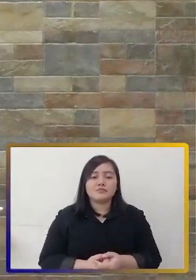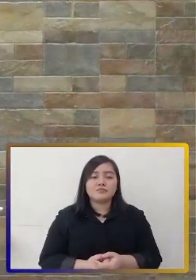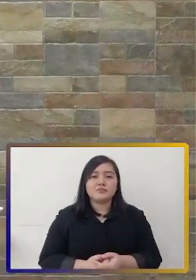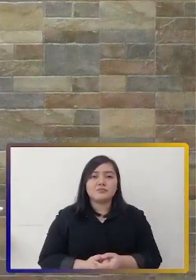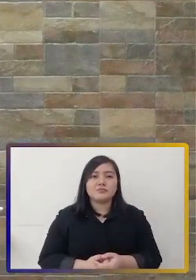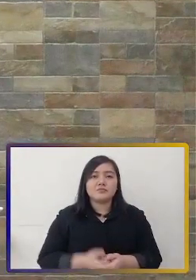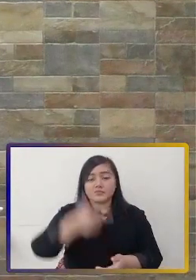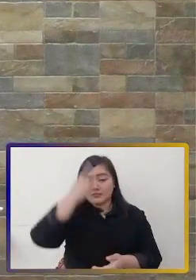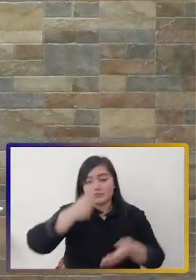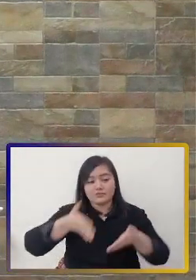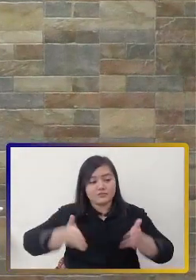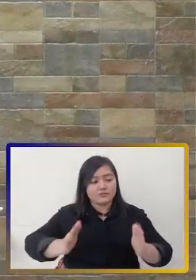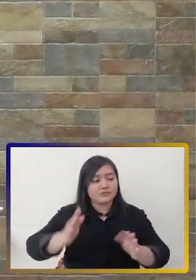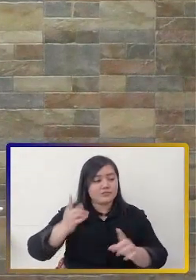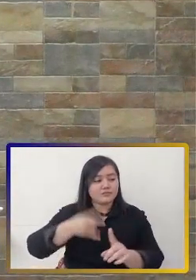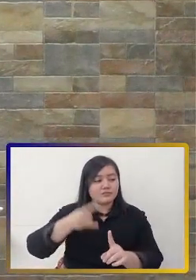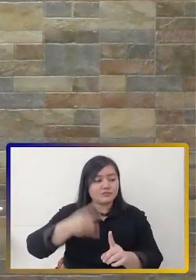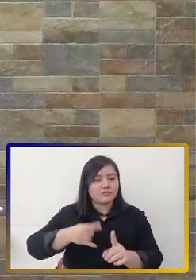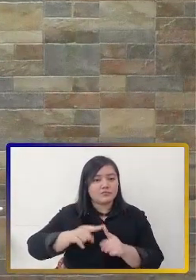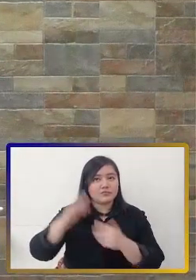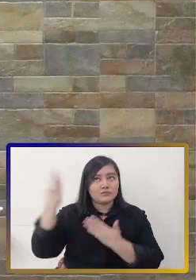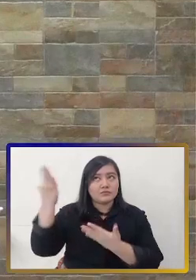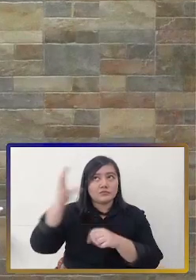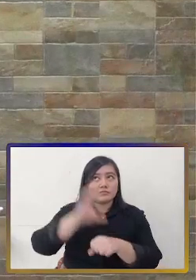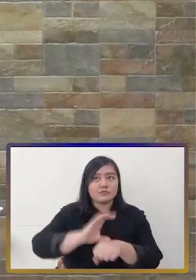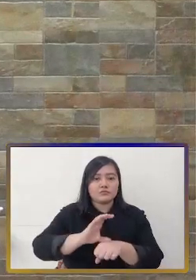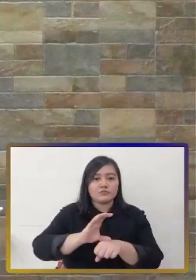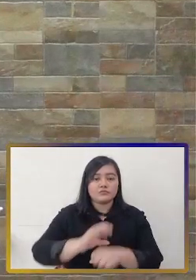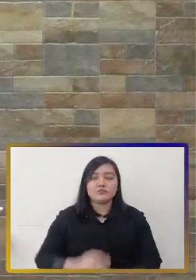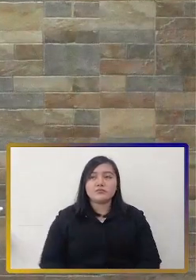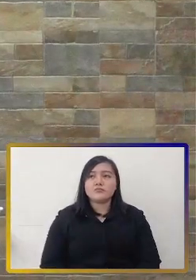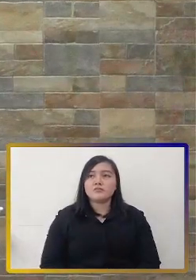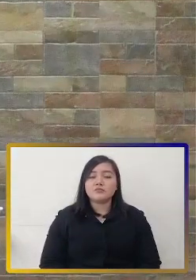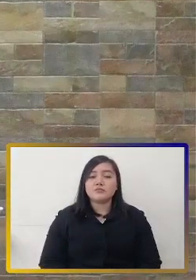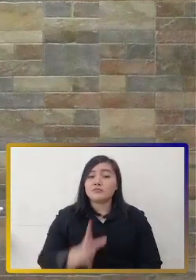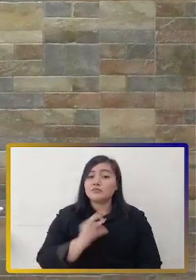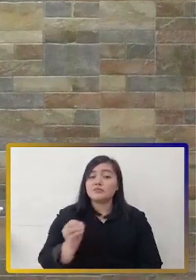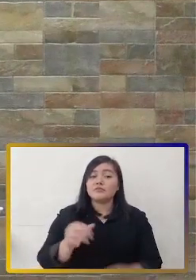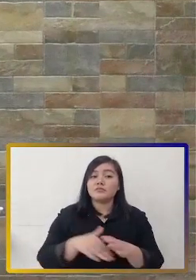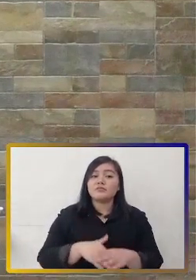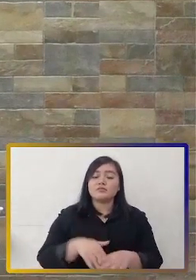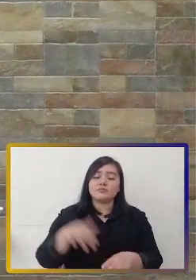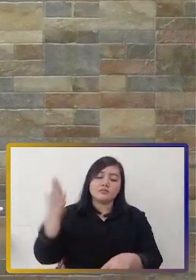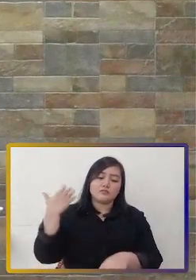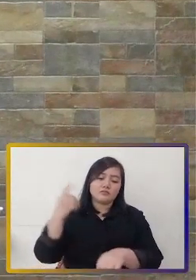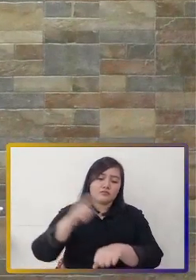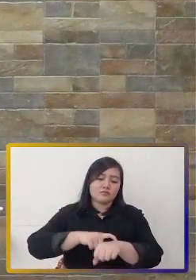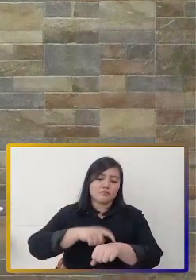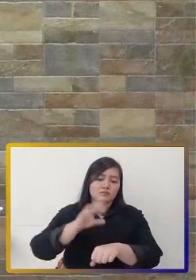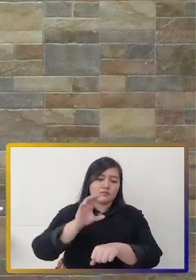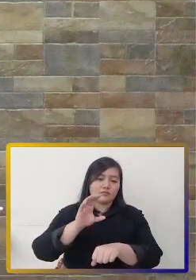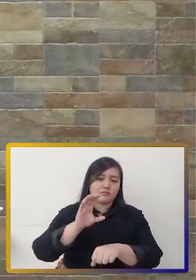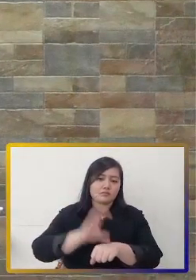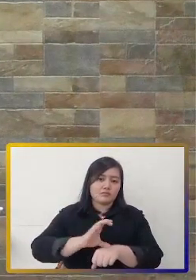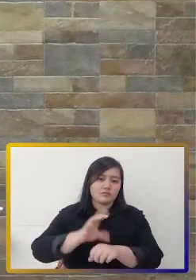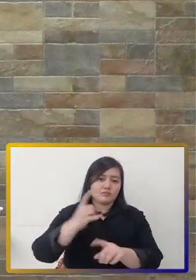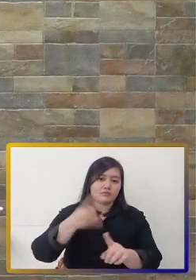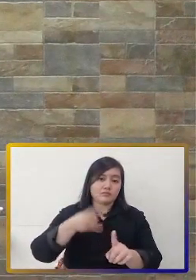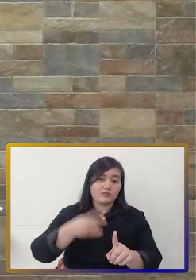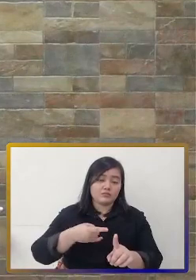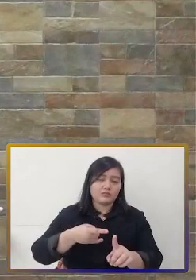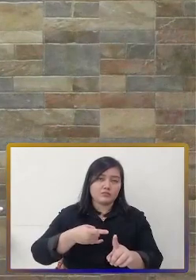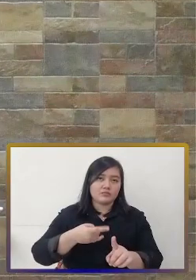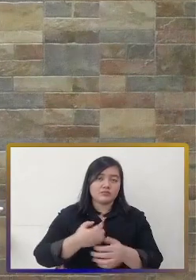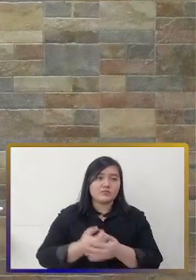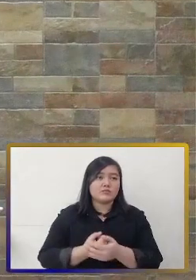persecution. And, during those times of persecution, all right? Again, sabi ko nga po sa inyo, pinahintulutan